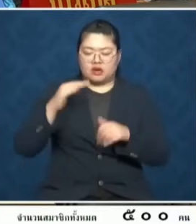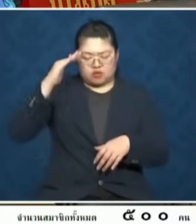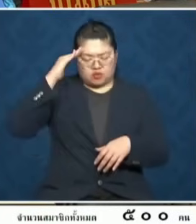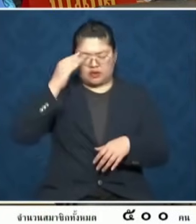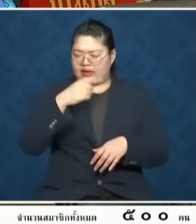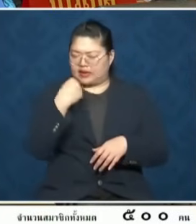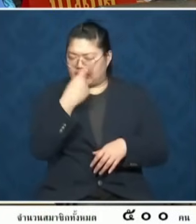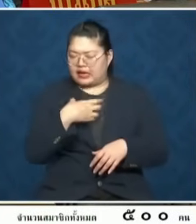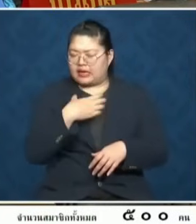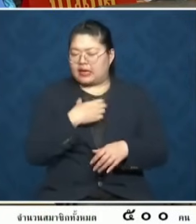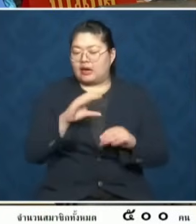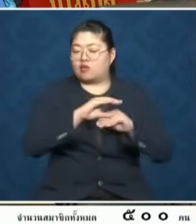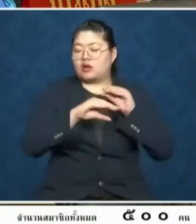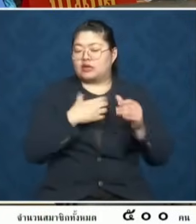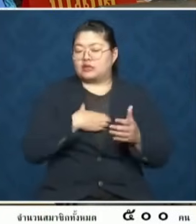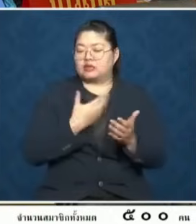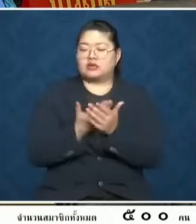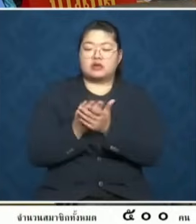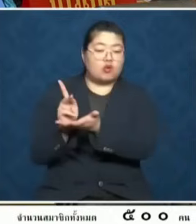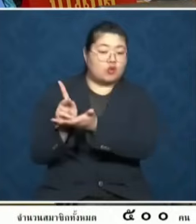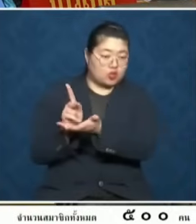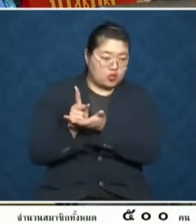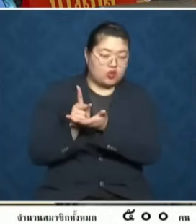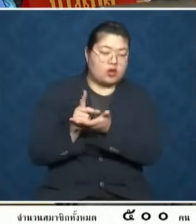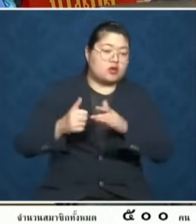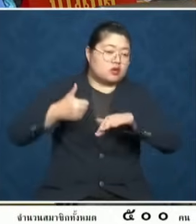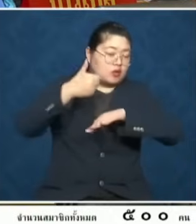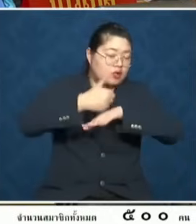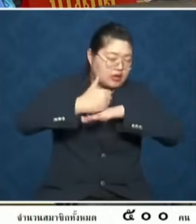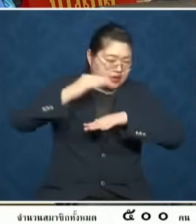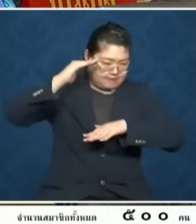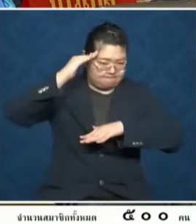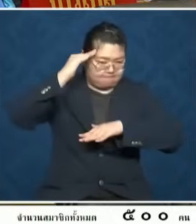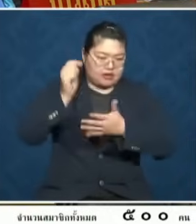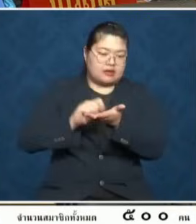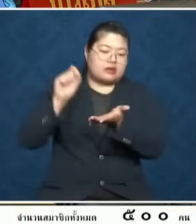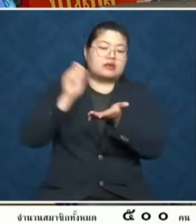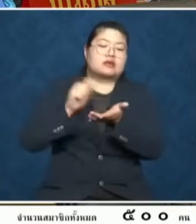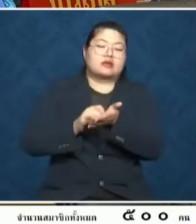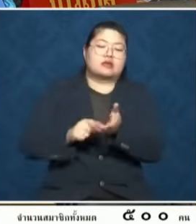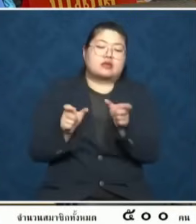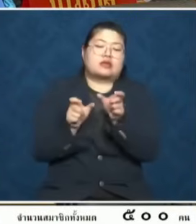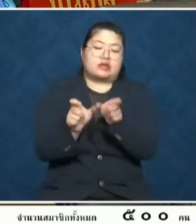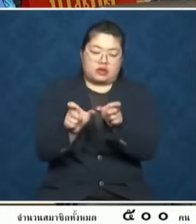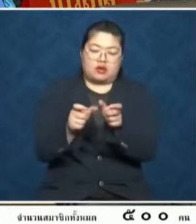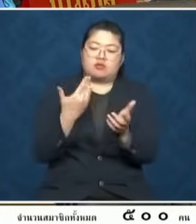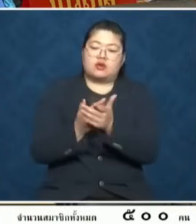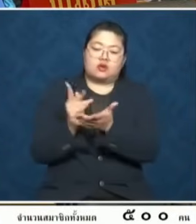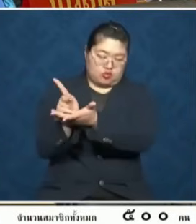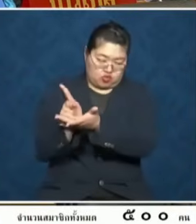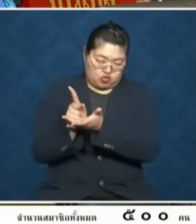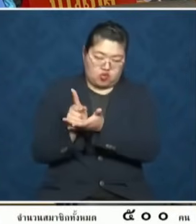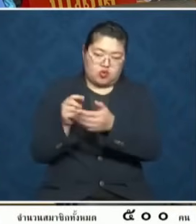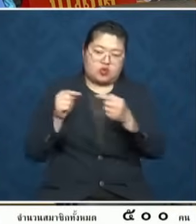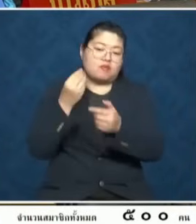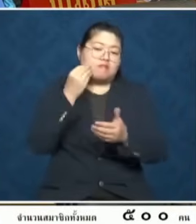คนไหนถ้าจะเข้าโครงการกู้เงินก็ต้องมีนายทหารผู้บังคับบัญชาค่ะเป็นคนเซ็นรับรองให้จึงจะสามารถกู้เงินซื้อบ้านใน